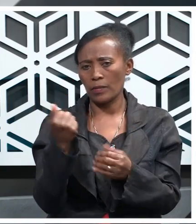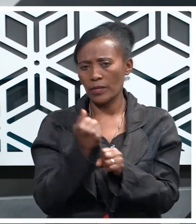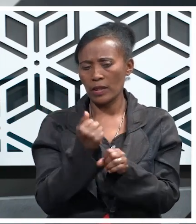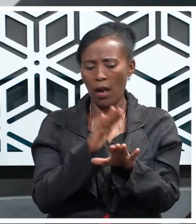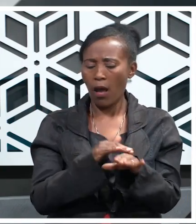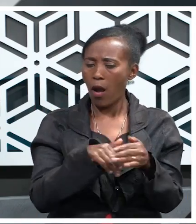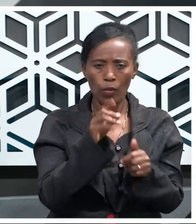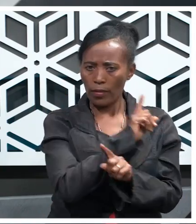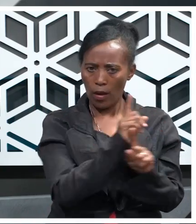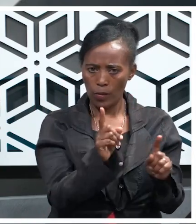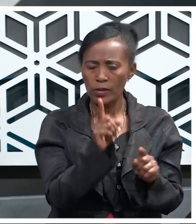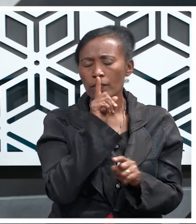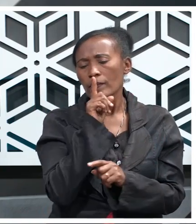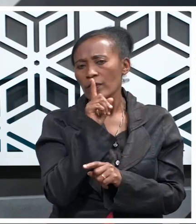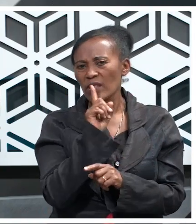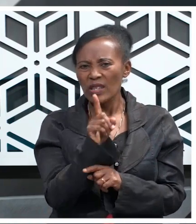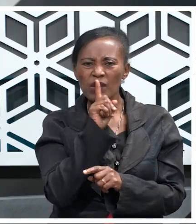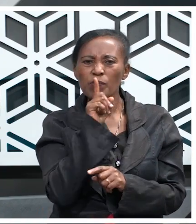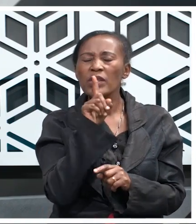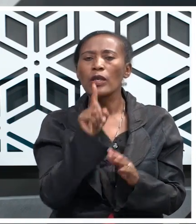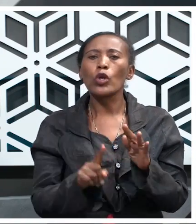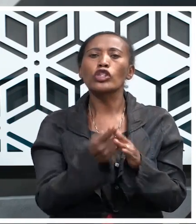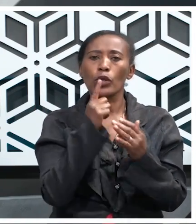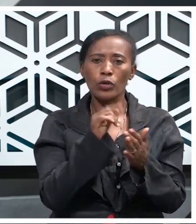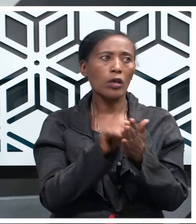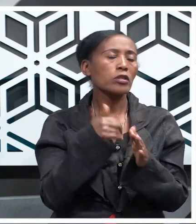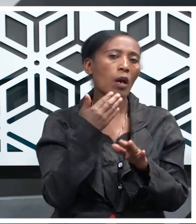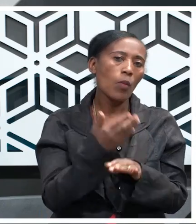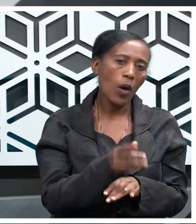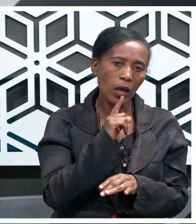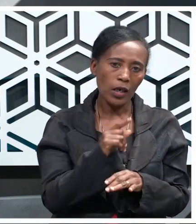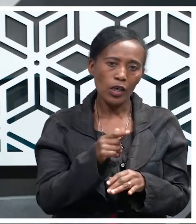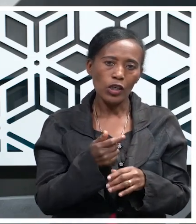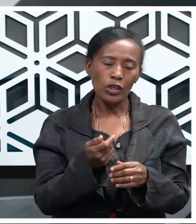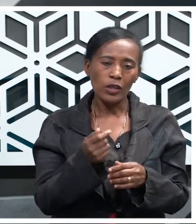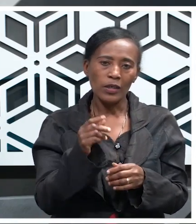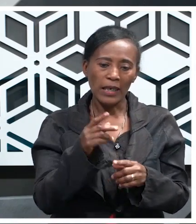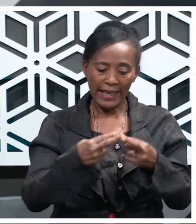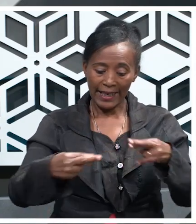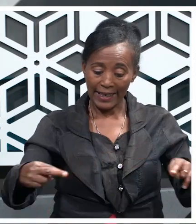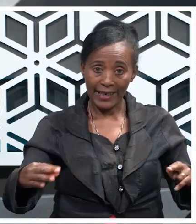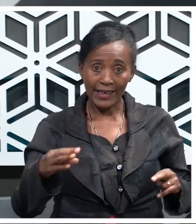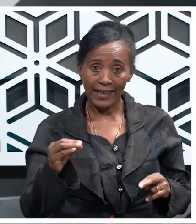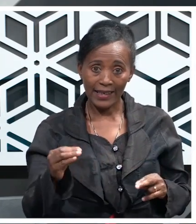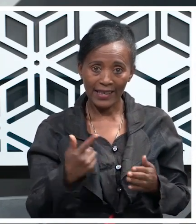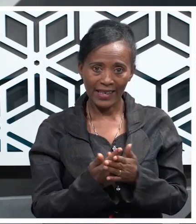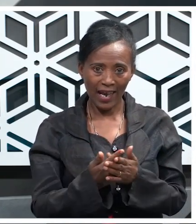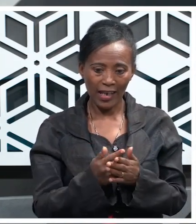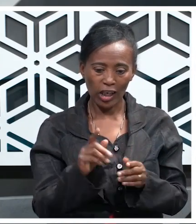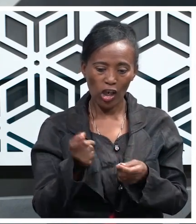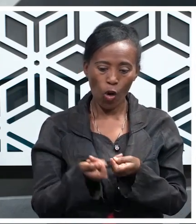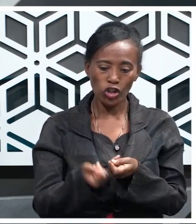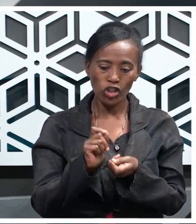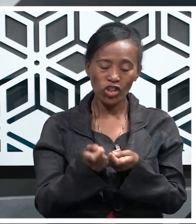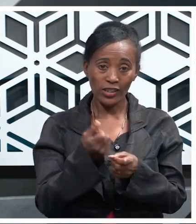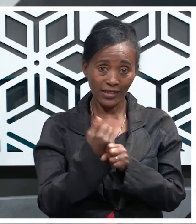እኔ ማለት ነው። ስራ ላልወጣውም ነበር እና ዝም ብዬ በቃ ዝም ብዬ ነው የጀመርኩት። ከዛ በኋላ በሹራብ በክርና በኪሮች